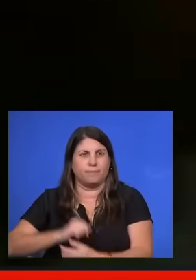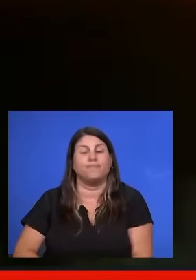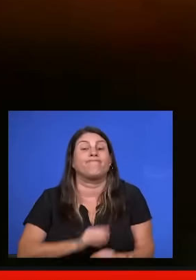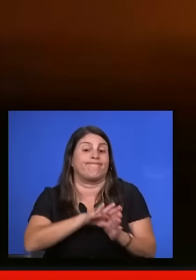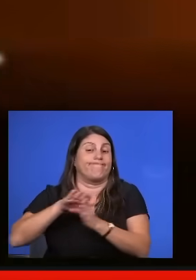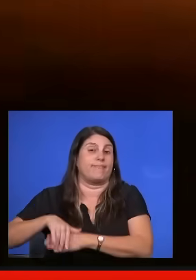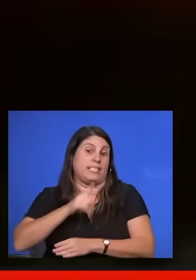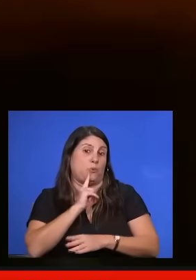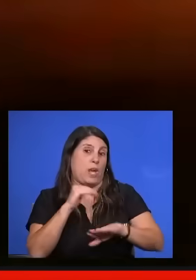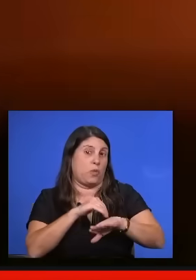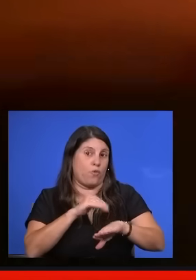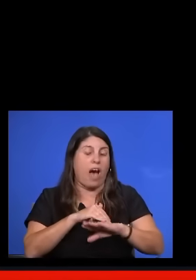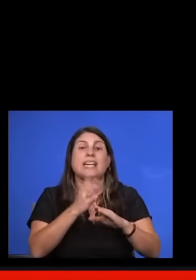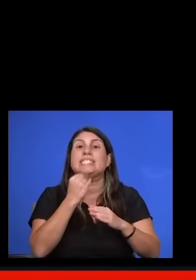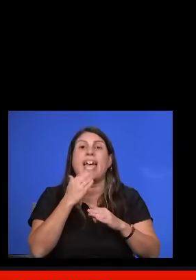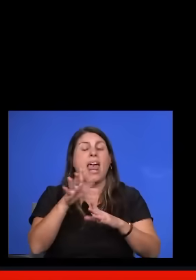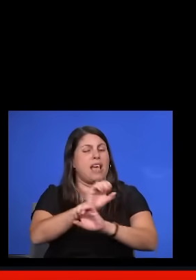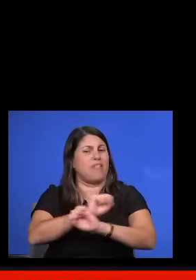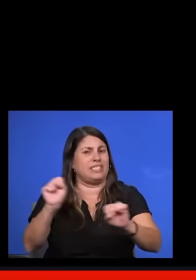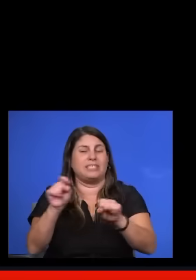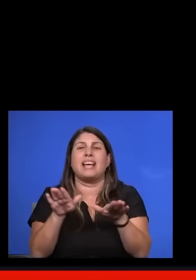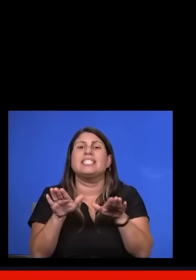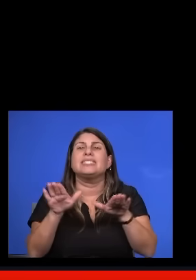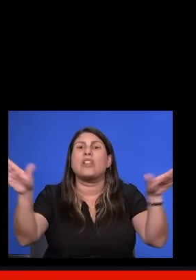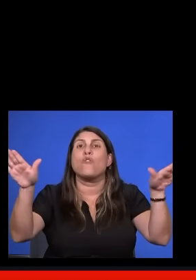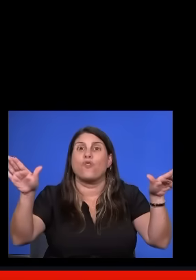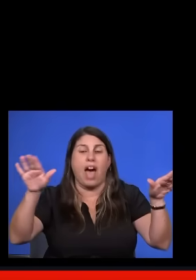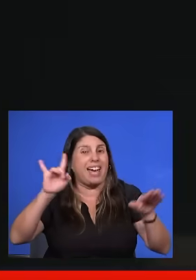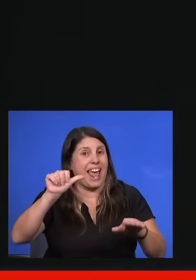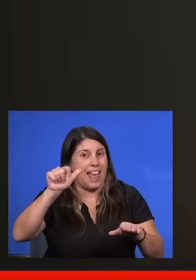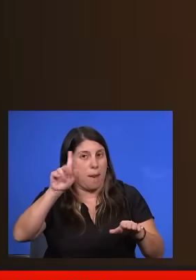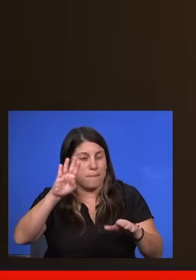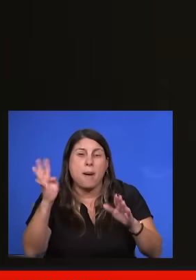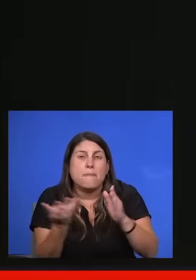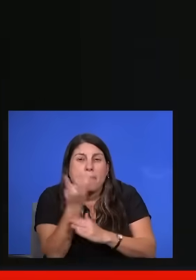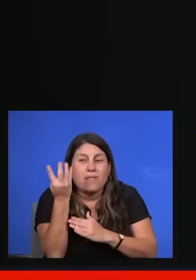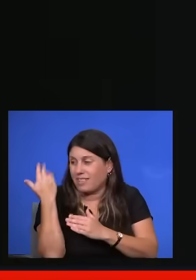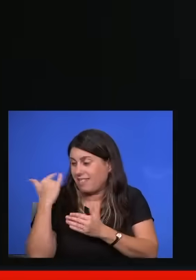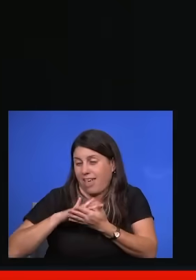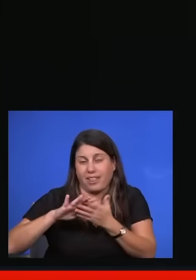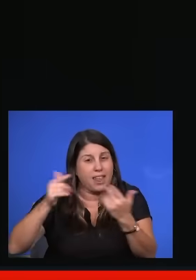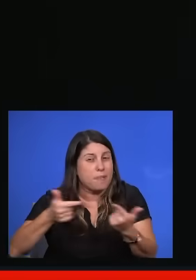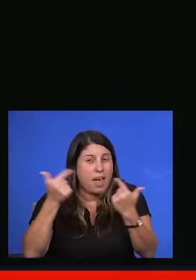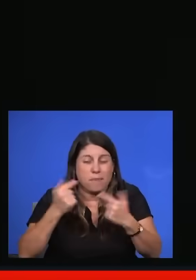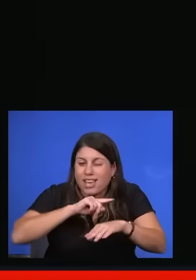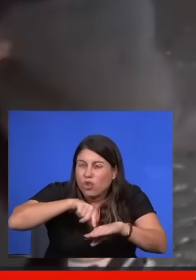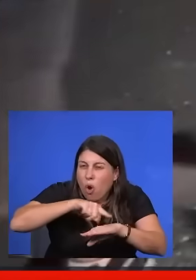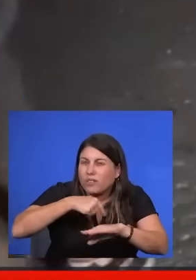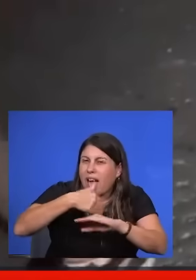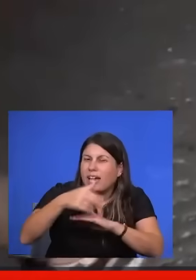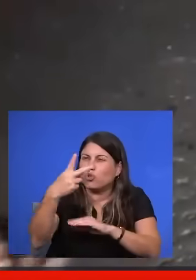הפציצה את שדה התעופה הבינלאומי בחלב, בפעם הרביעית מאז תחילת המלחמה, שעות אחרי שני שיגורים מסוריה לעבר